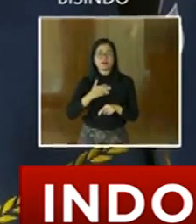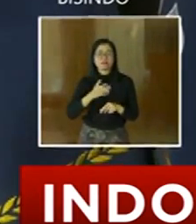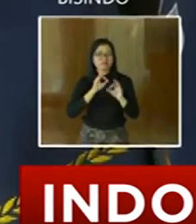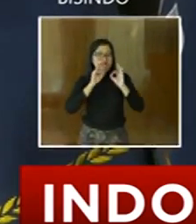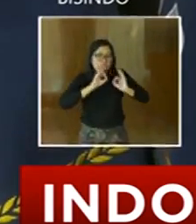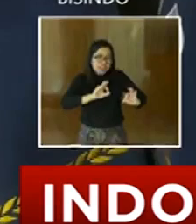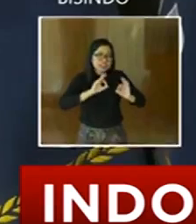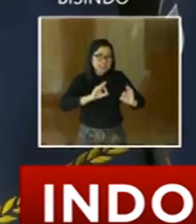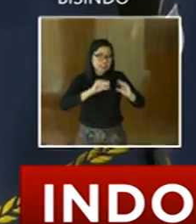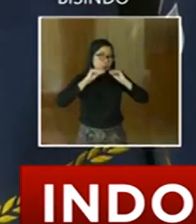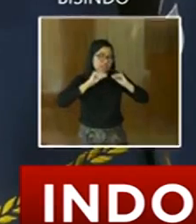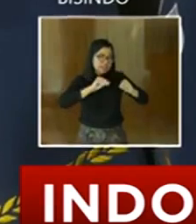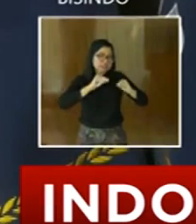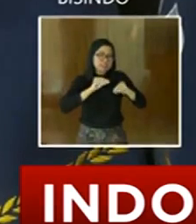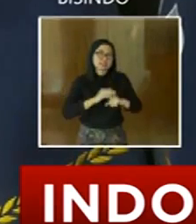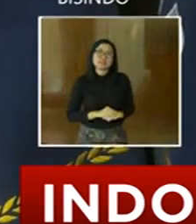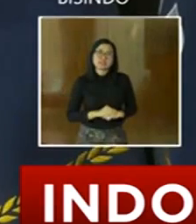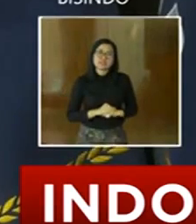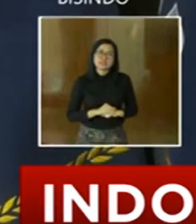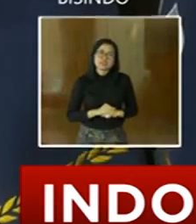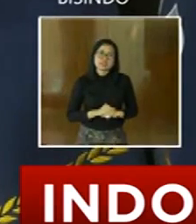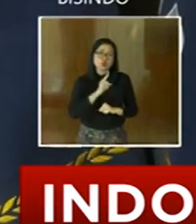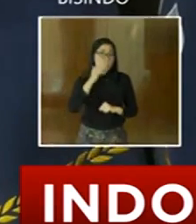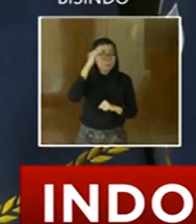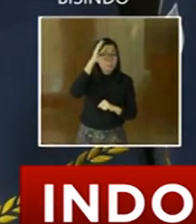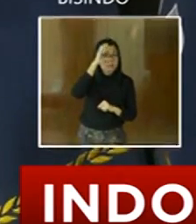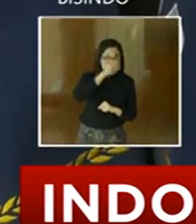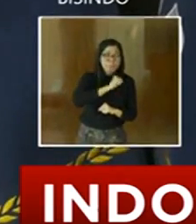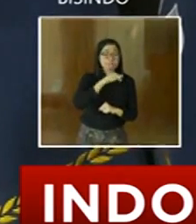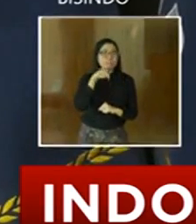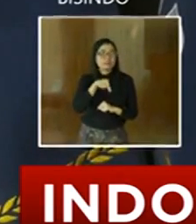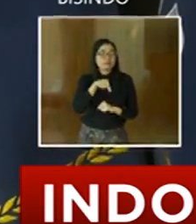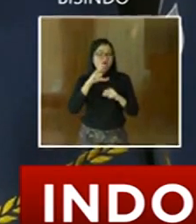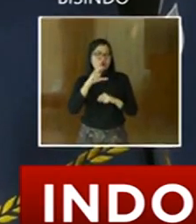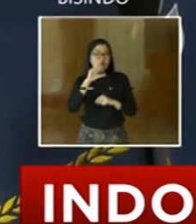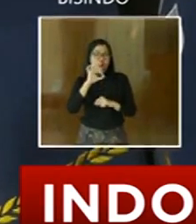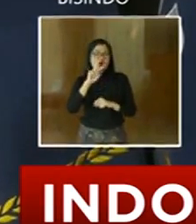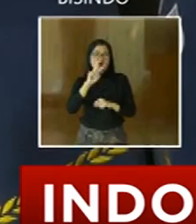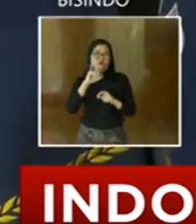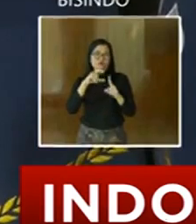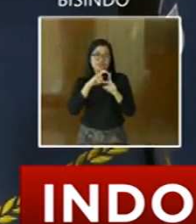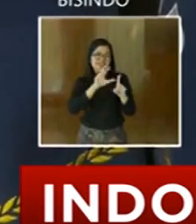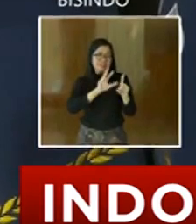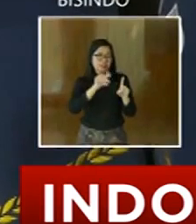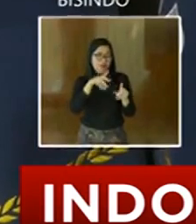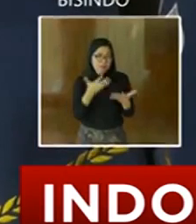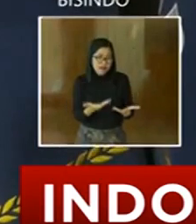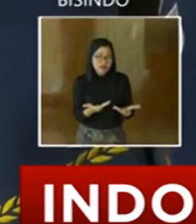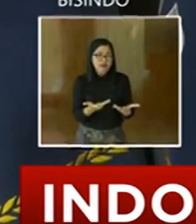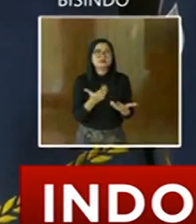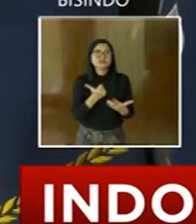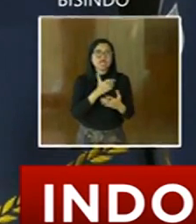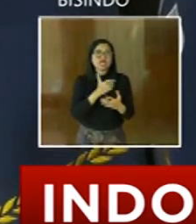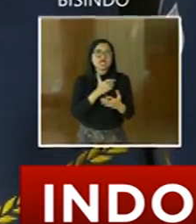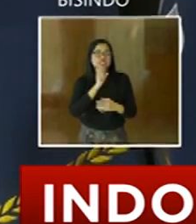edukasi paling tidak untuk memahami konsep main game Ini apa bagaimana menularnya dan bagaimana